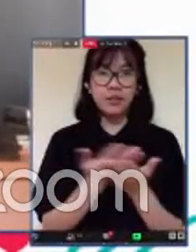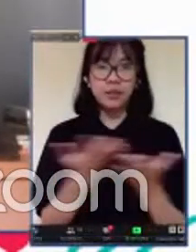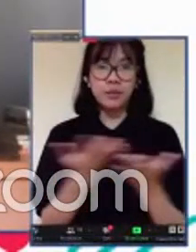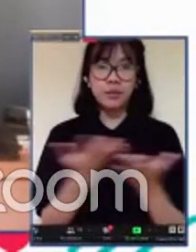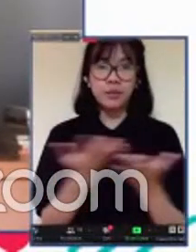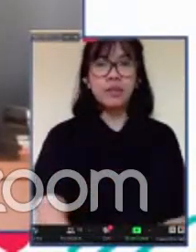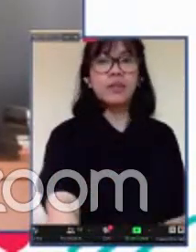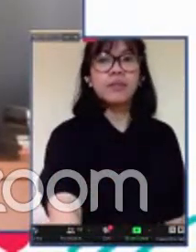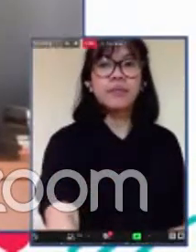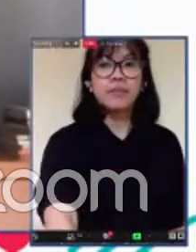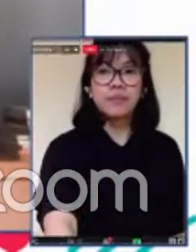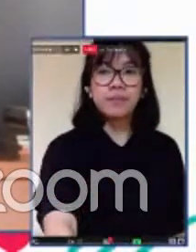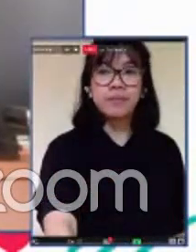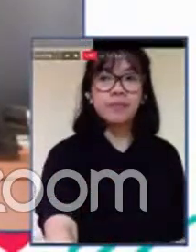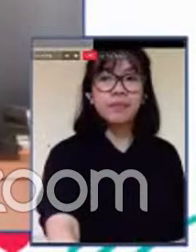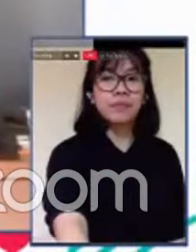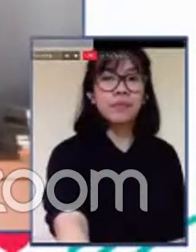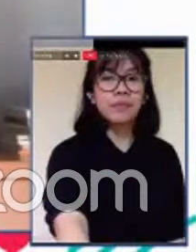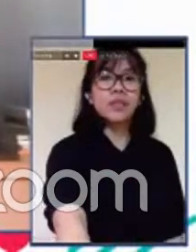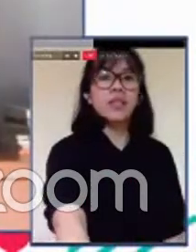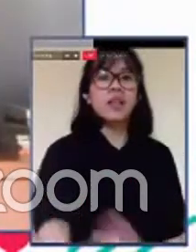Berdoa dimulai.